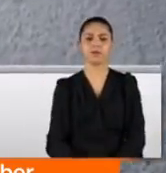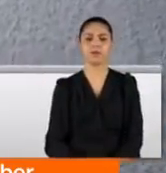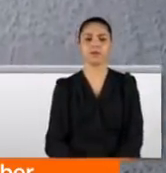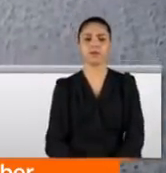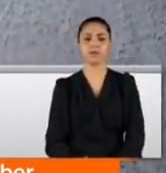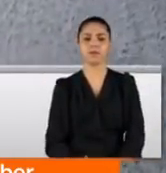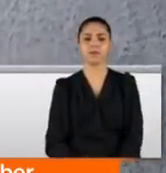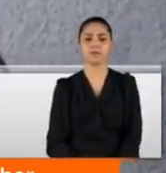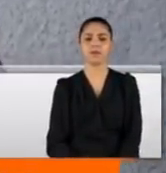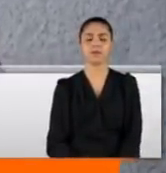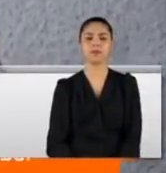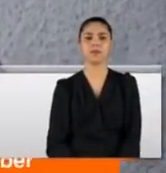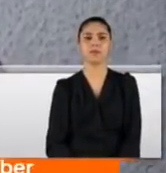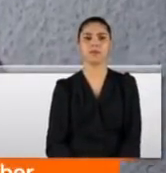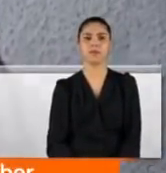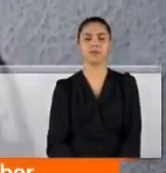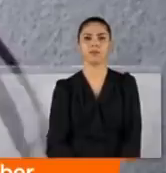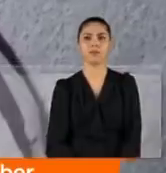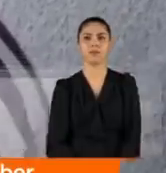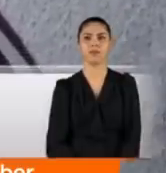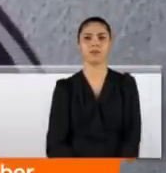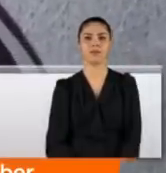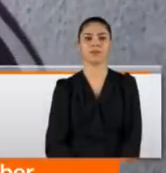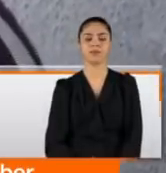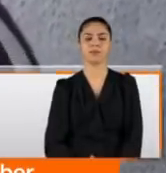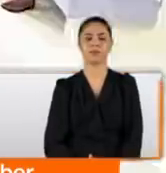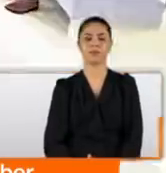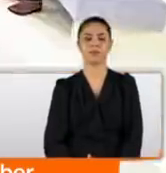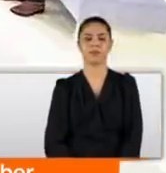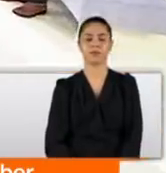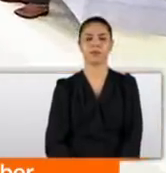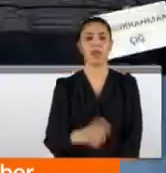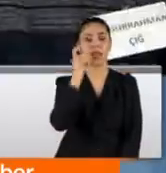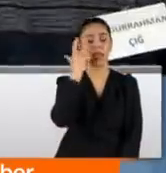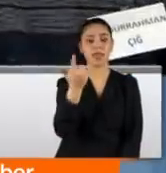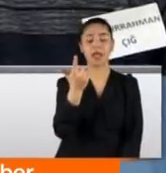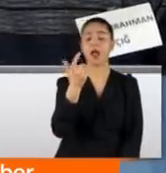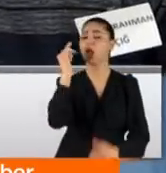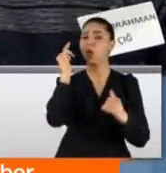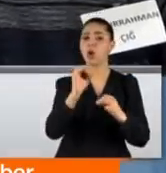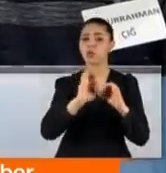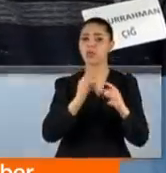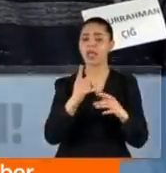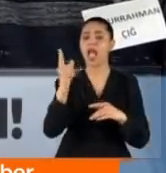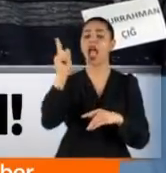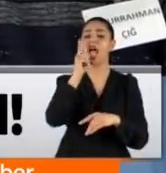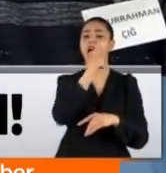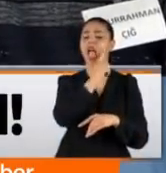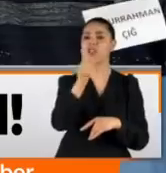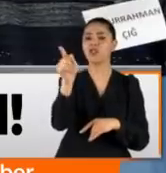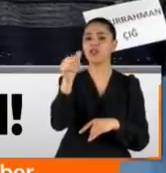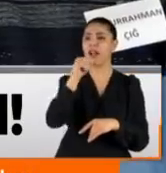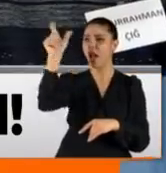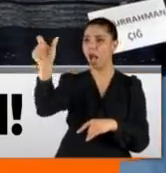beni 10 milyar para çektirdi. Eniştemden kaçmak istedim. Eniştem orada beni dövdü. İddiaların en korkuncuysa eniştenin